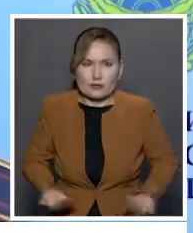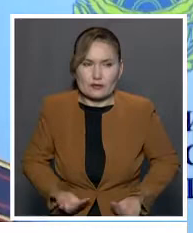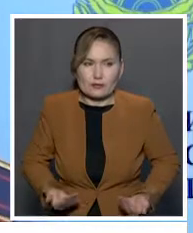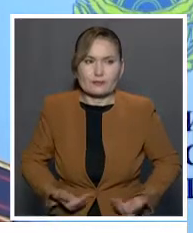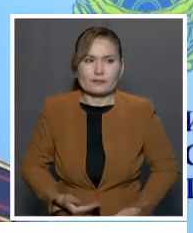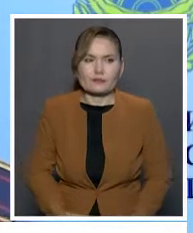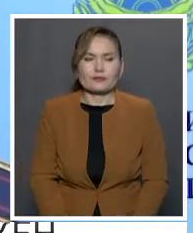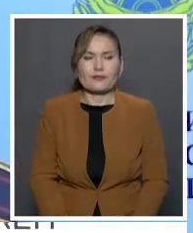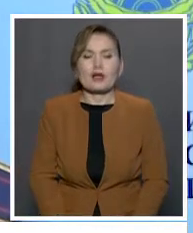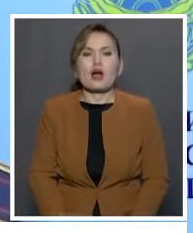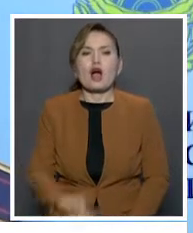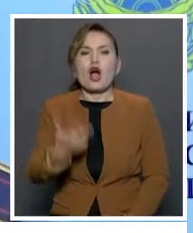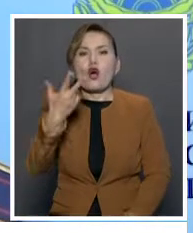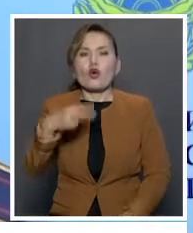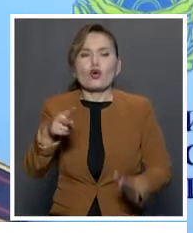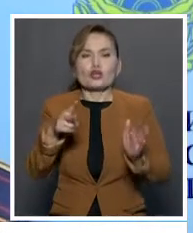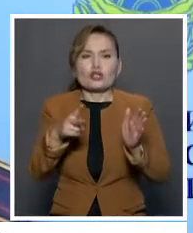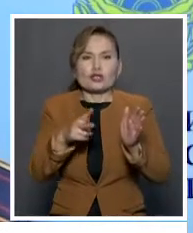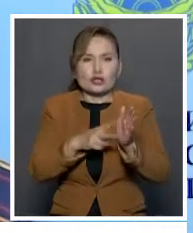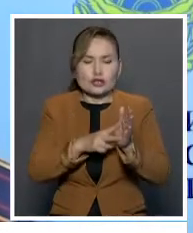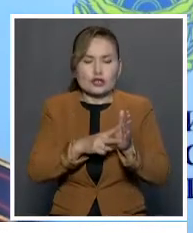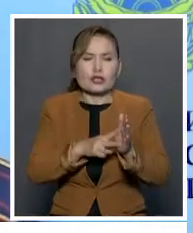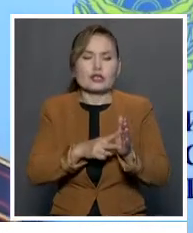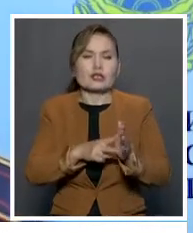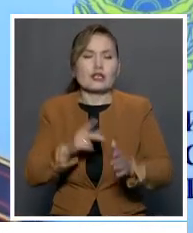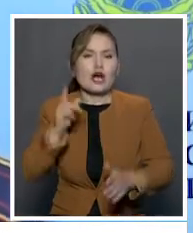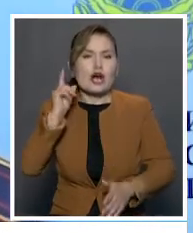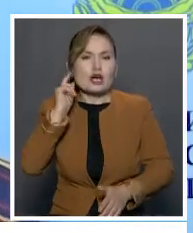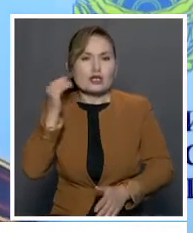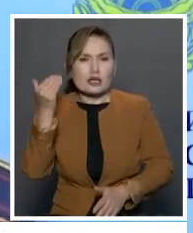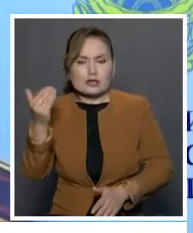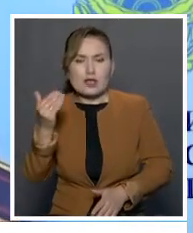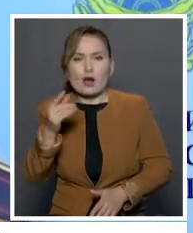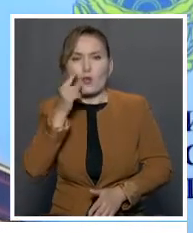Факт бойынша 37 жастағы малдың иесіне әкімшілік құқық бұзушылық